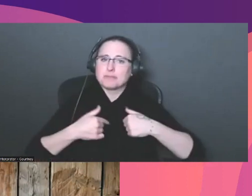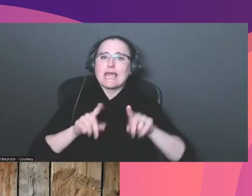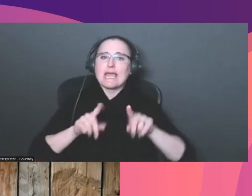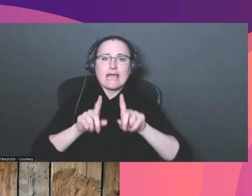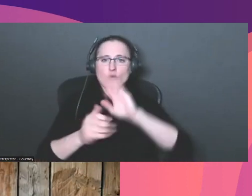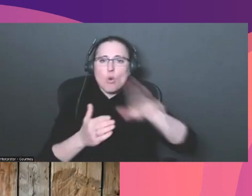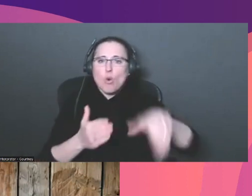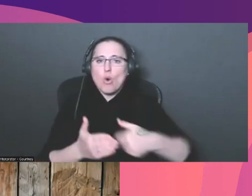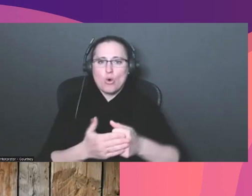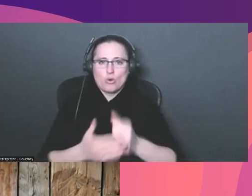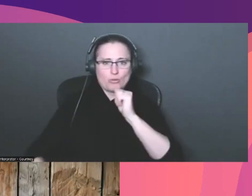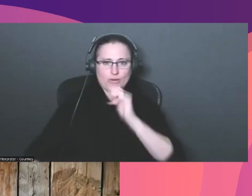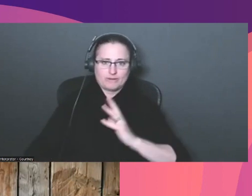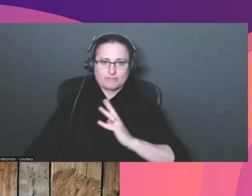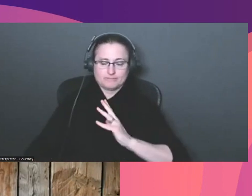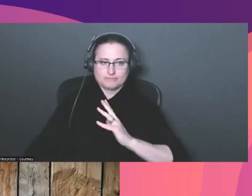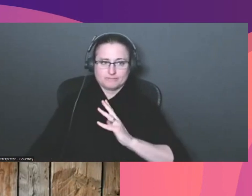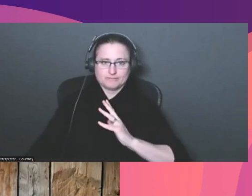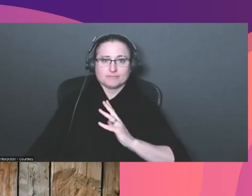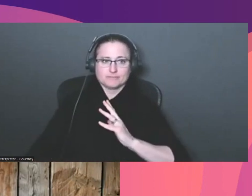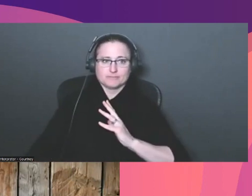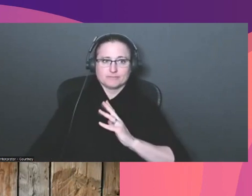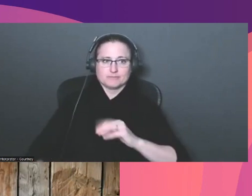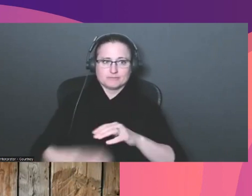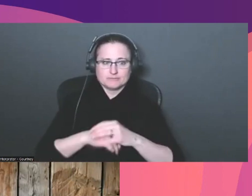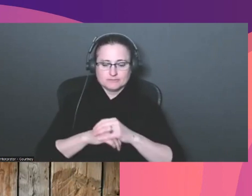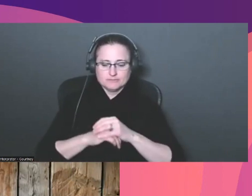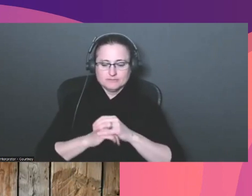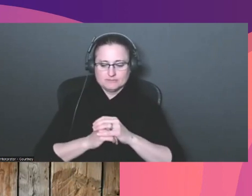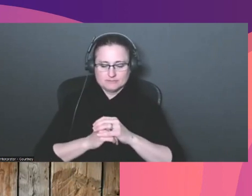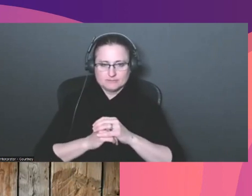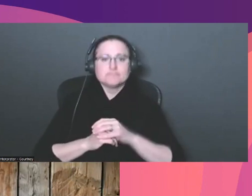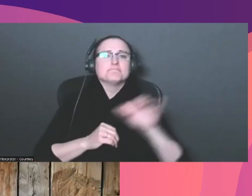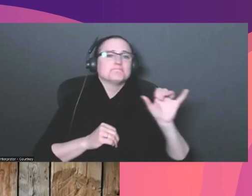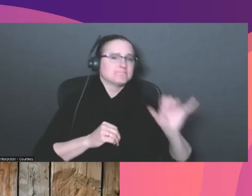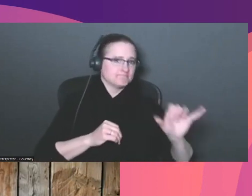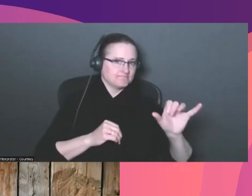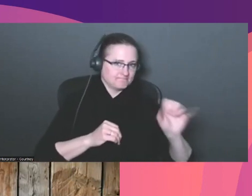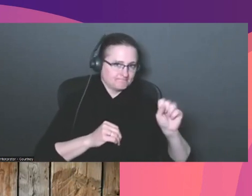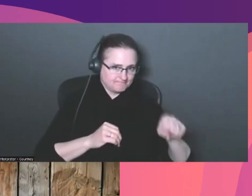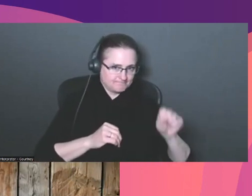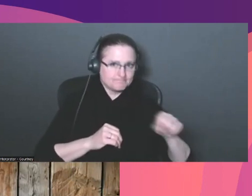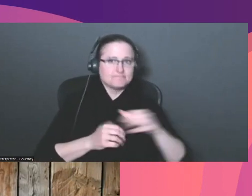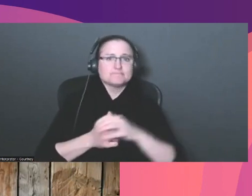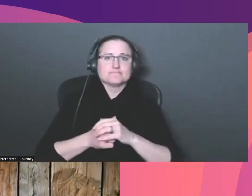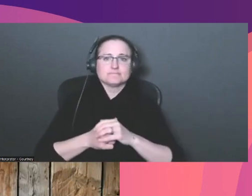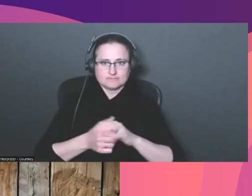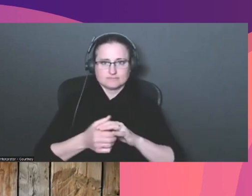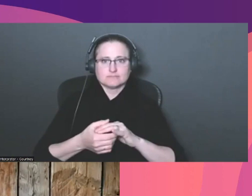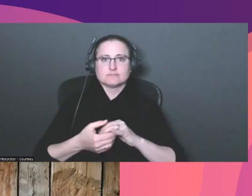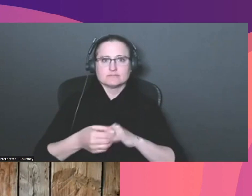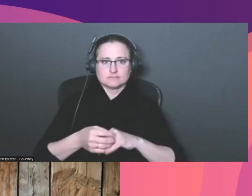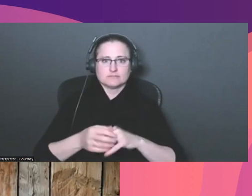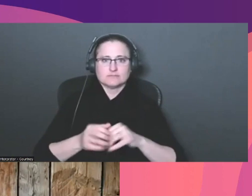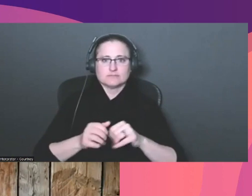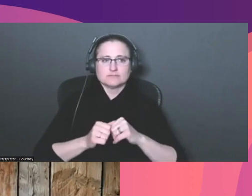fait trouver bizarre que vous sachiez. Donc, moi, je pose cette question systématiquement à toutes mes clientes femmes.